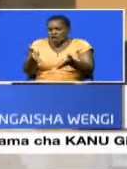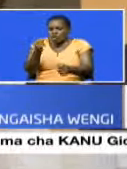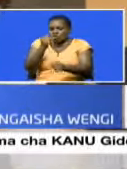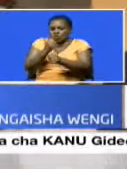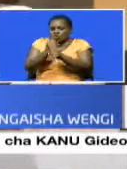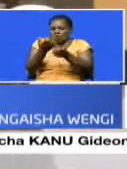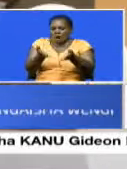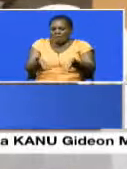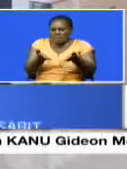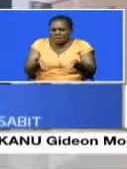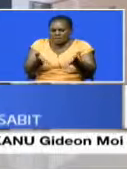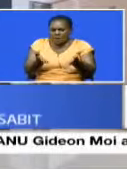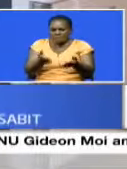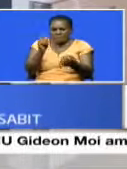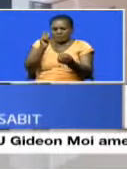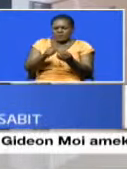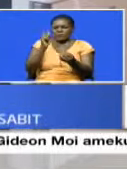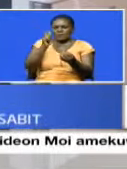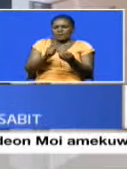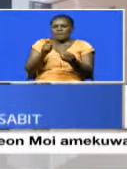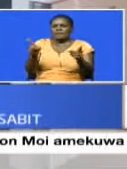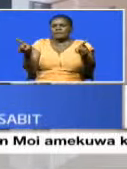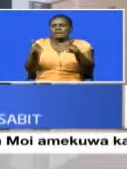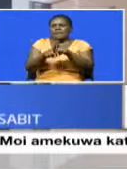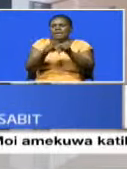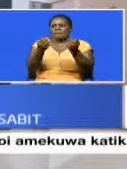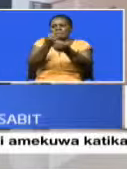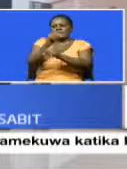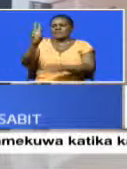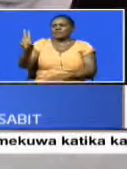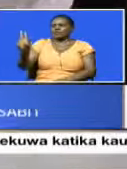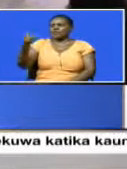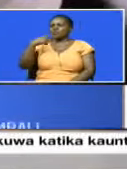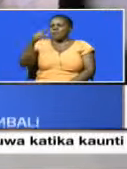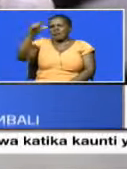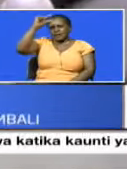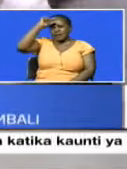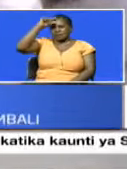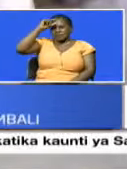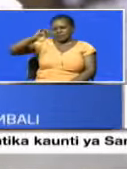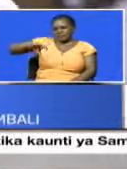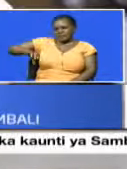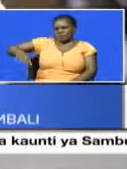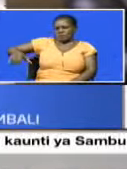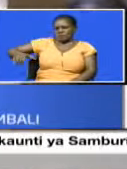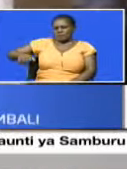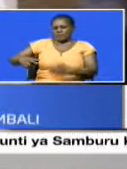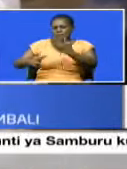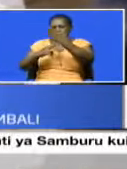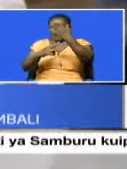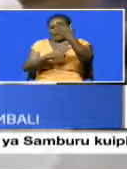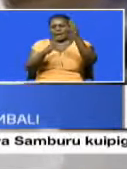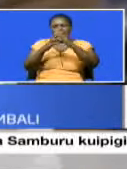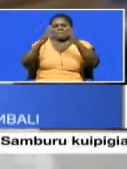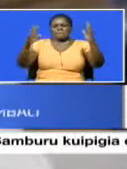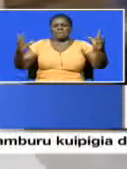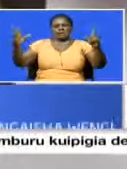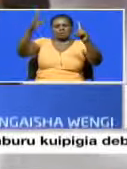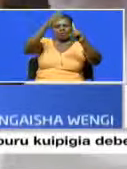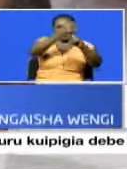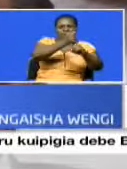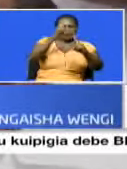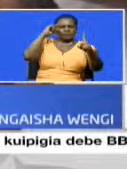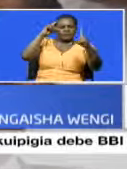watafanya hiyo uchunguzi hapa hapa. Na jinsi alivyosema Rais Uhuru Kenyatta, serikali za kaunti ni nguzo muhimu katika kufikia